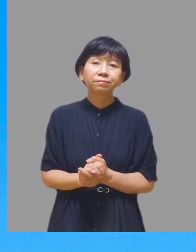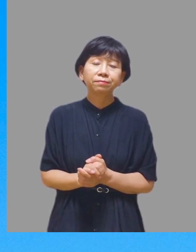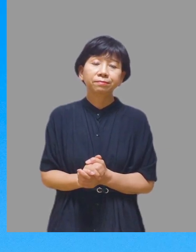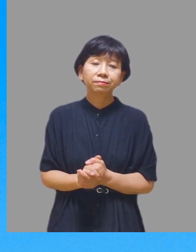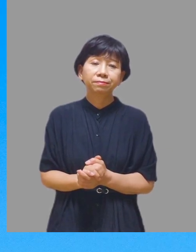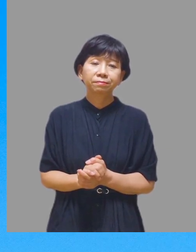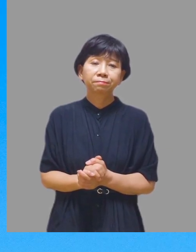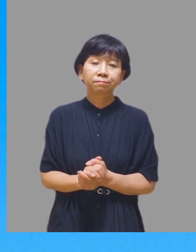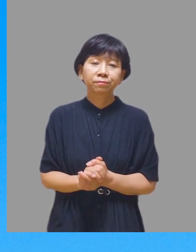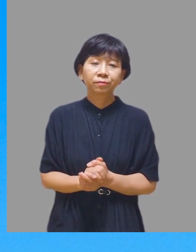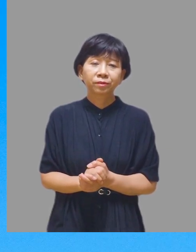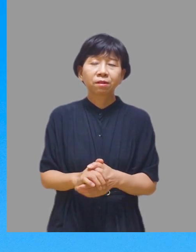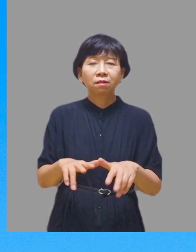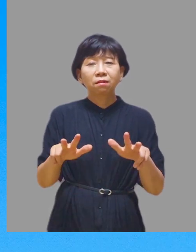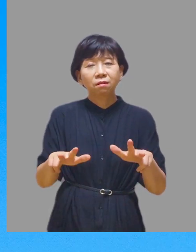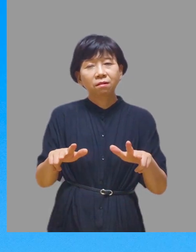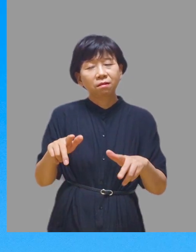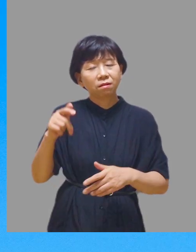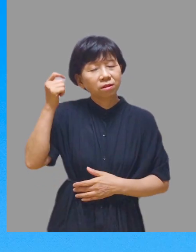영적인 현실이 어둡습니다.